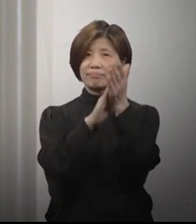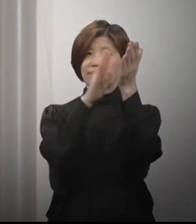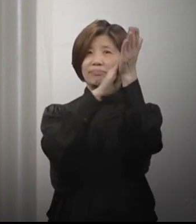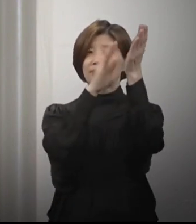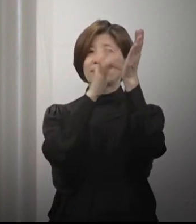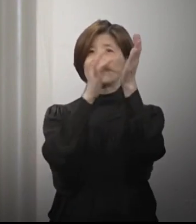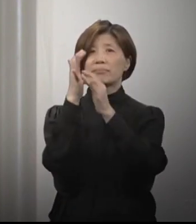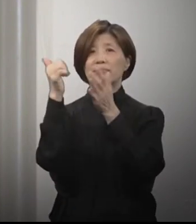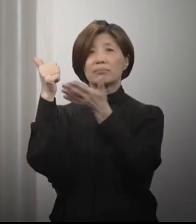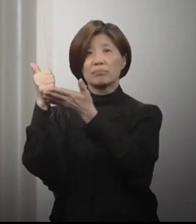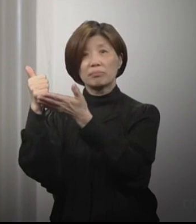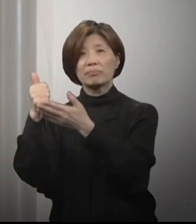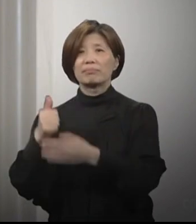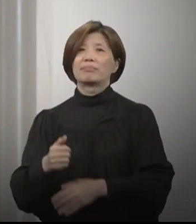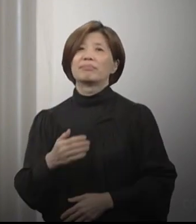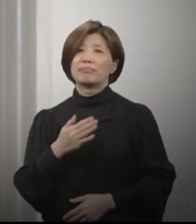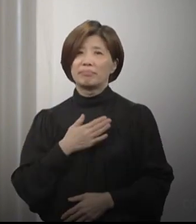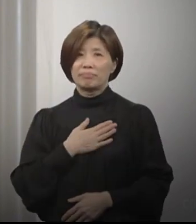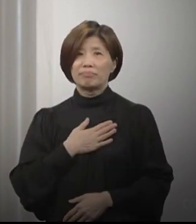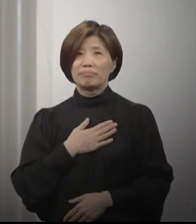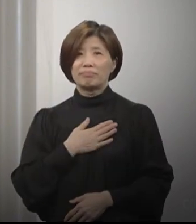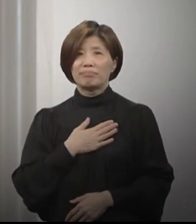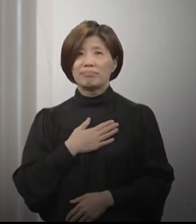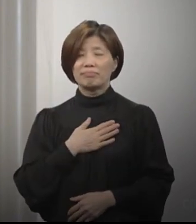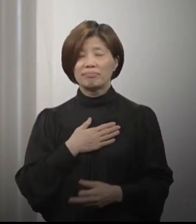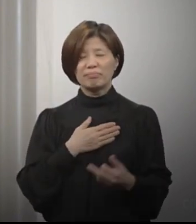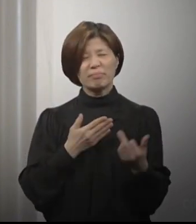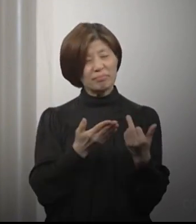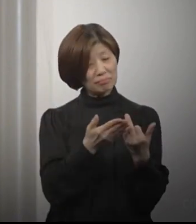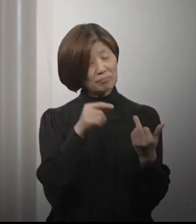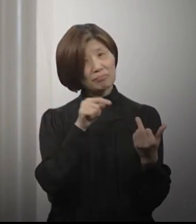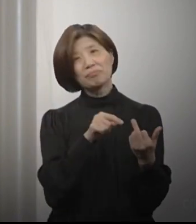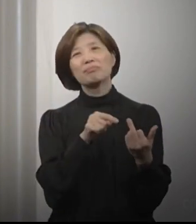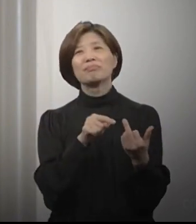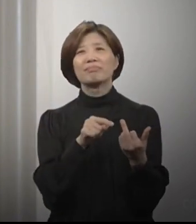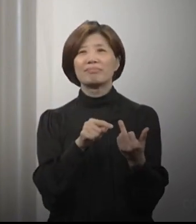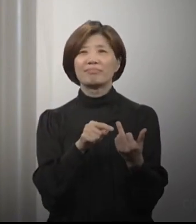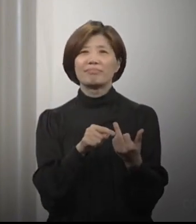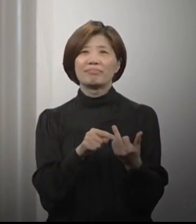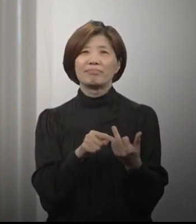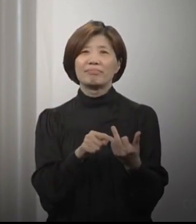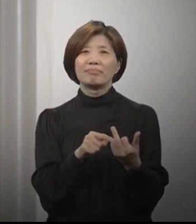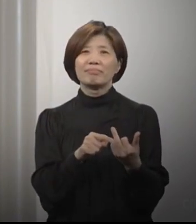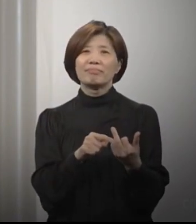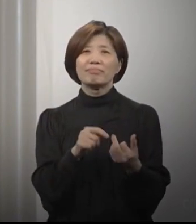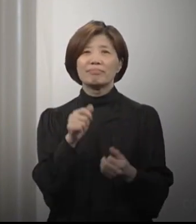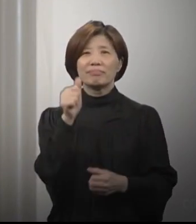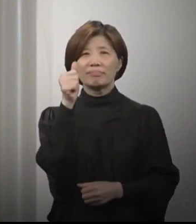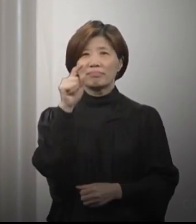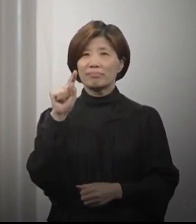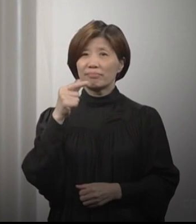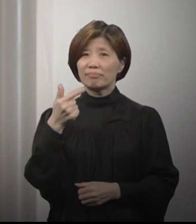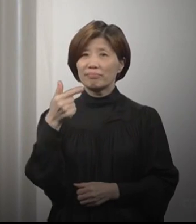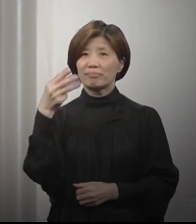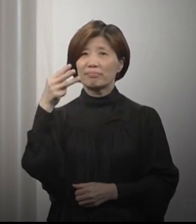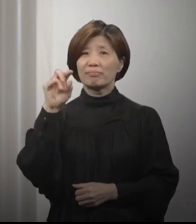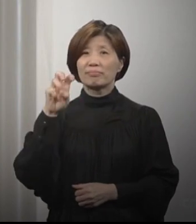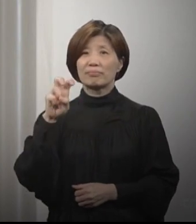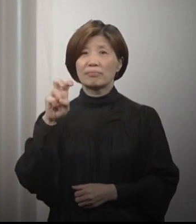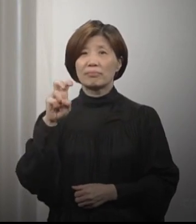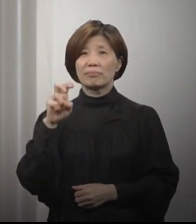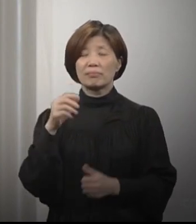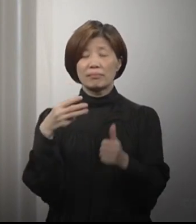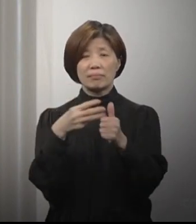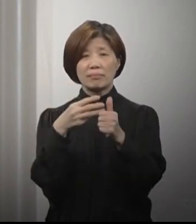참예수님, 저는 예수님. 예, 저는 아름다운 제주도, 그 중에서도 가장 아름다운 성당인